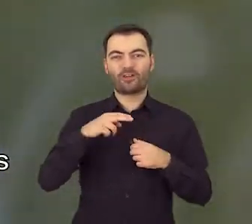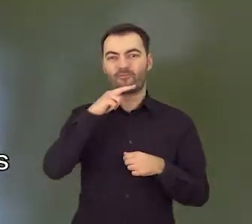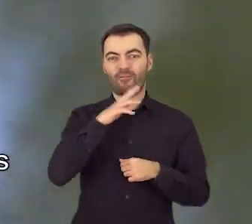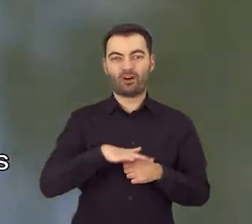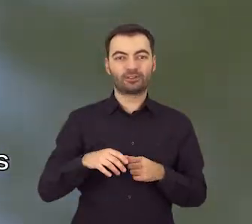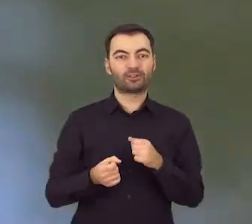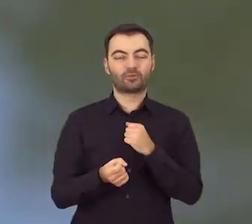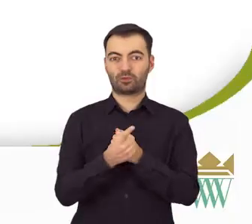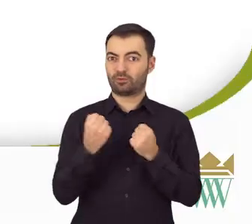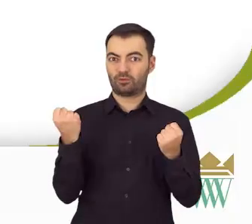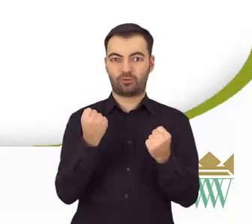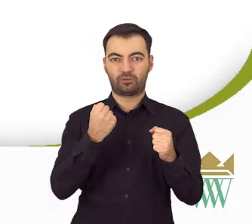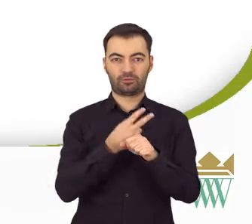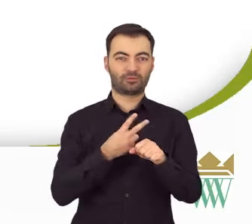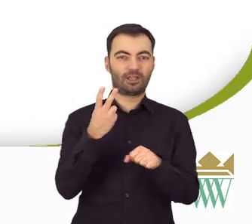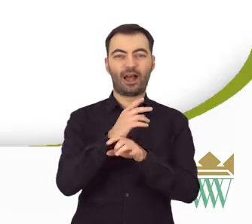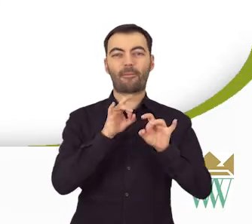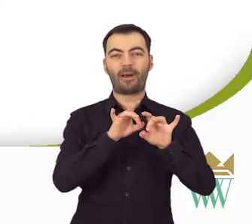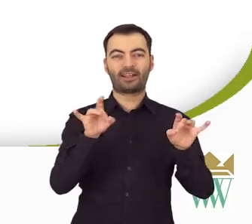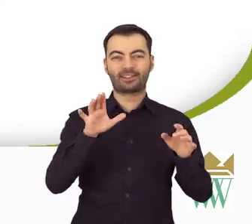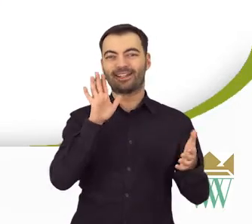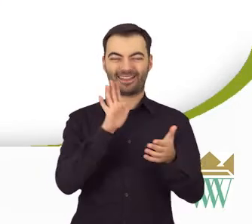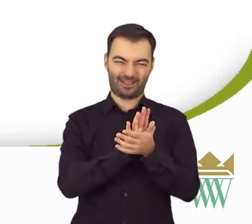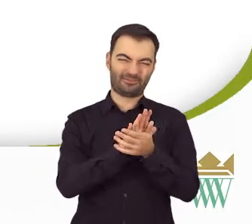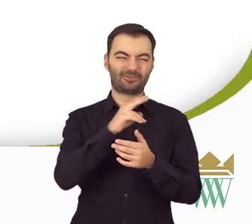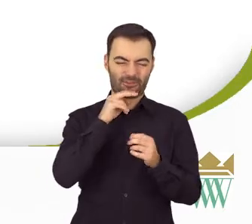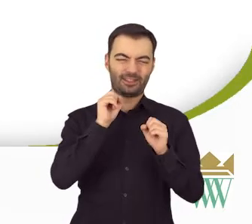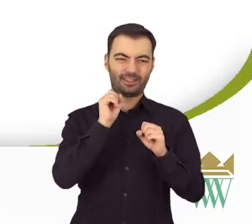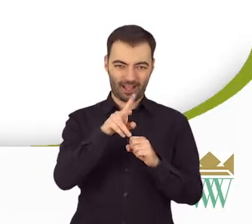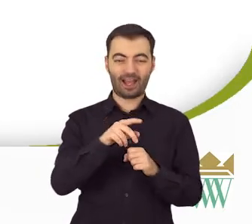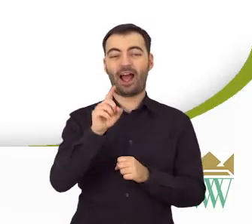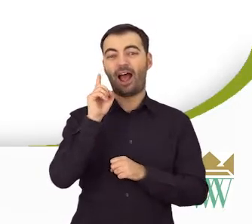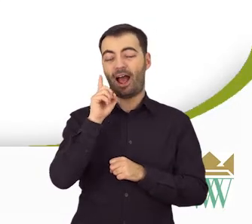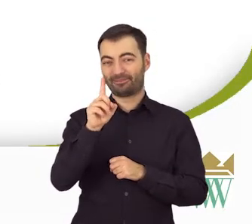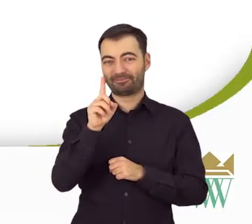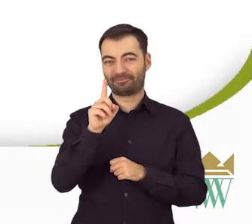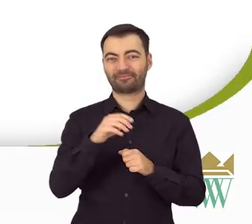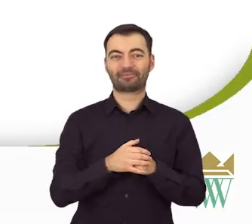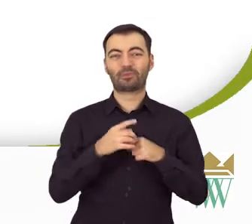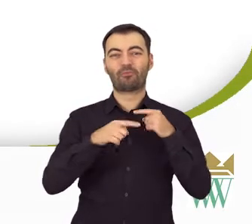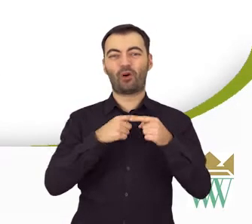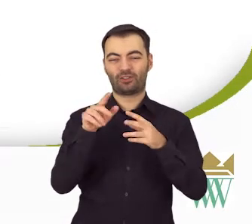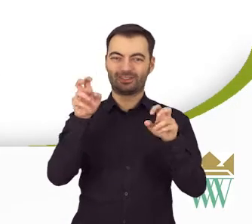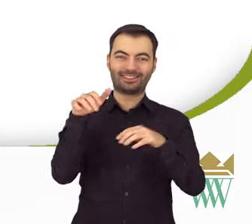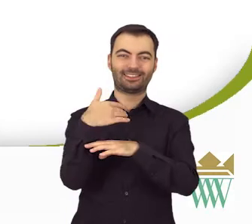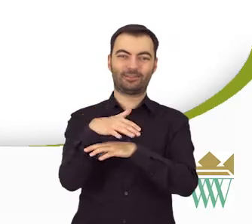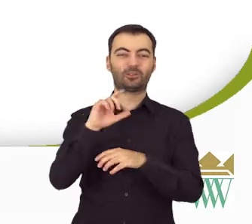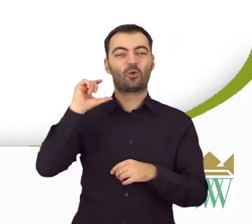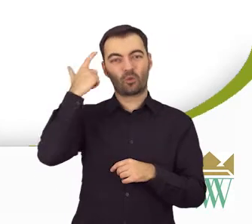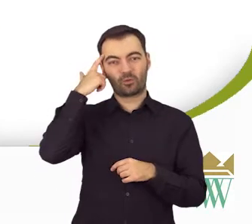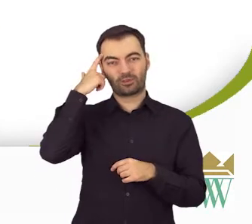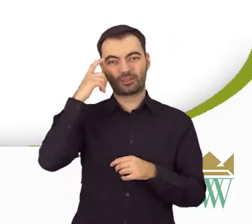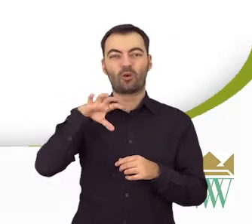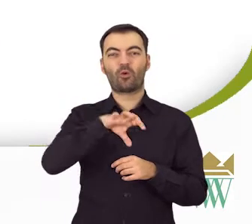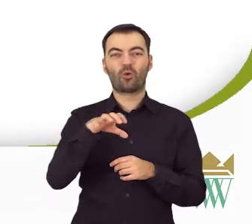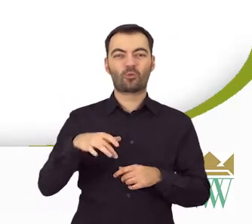wody. Wykazały bardzo wysoką zawartość bakterii zarówno typowych dla zbiorników wodnych, jak i pochodzenia zewnętrznego, przede